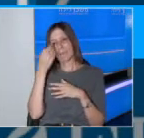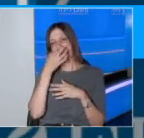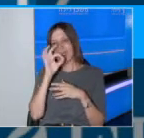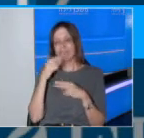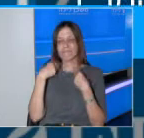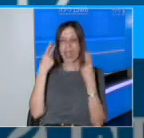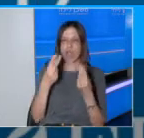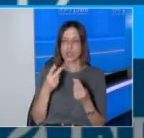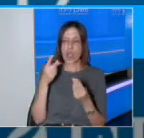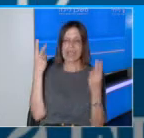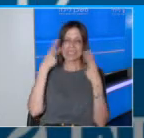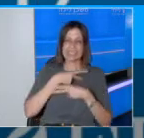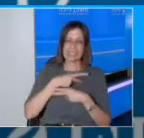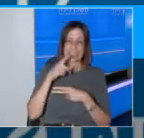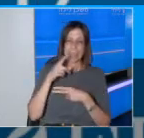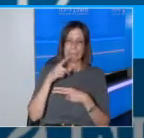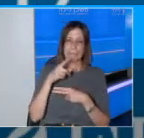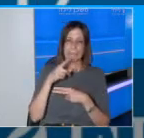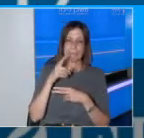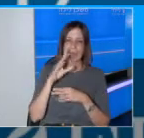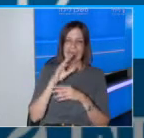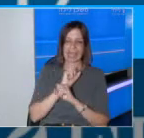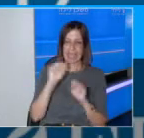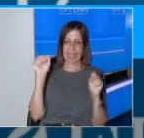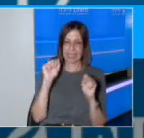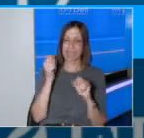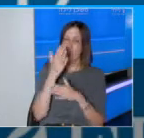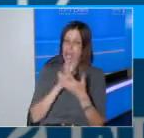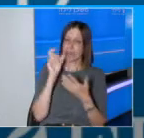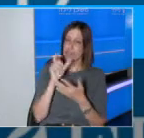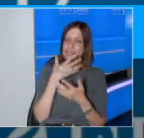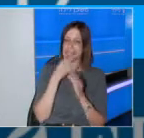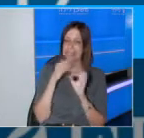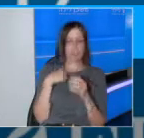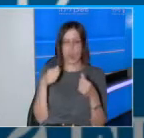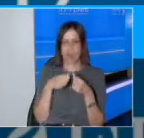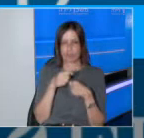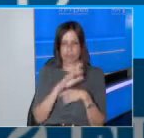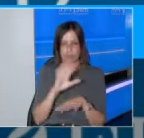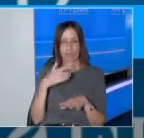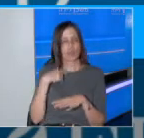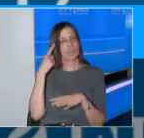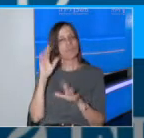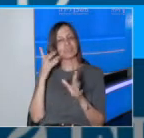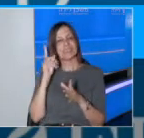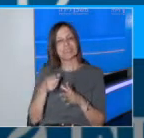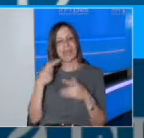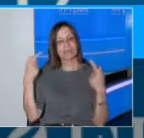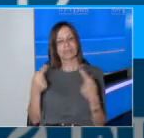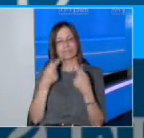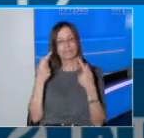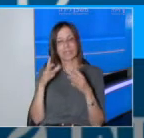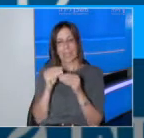להסכם הגרעין, היציאה הייתה קשה, חלקם אנשים רציניים מאוד, אני לא שייך אליהם, אני אומר שאם צריך להתעמת עם